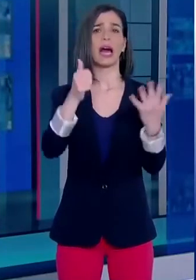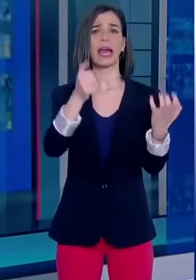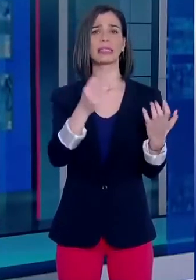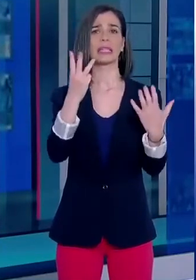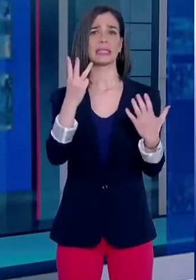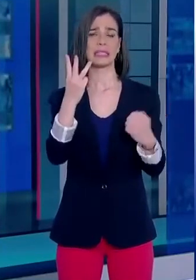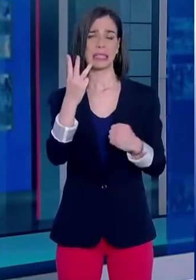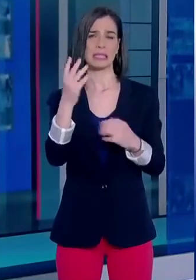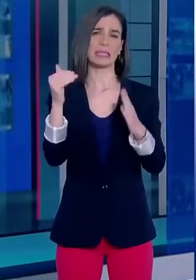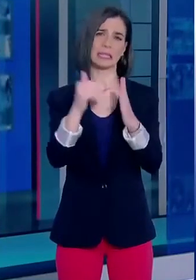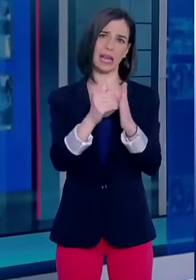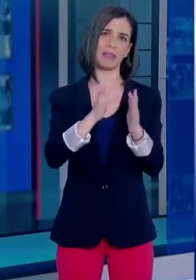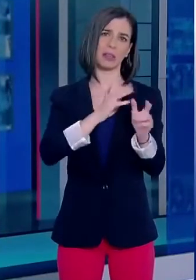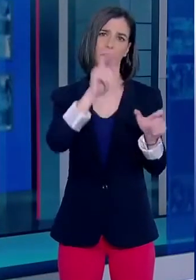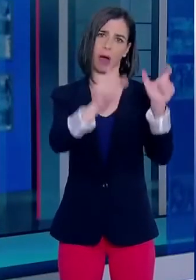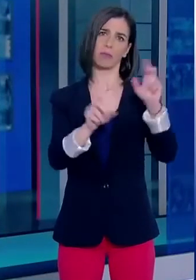κλινικά δείγματα.